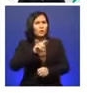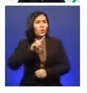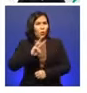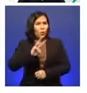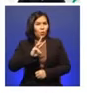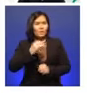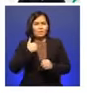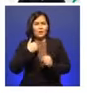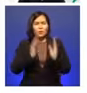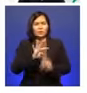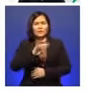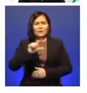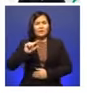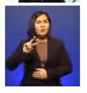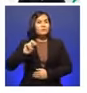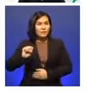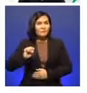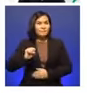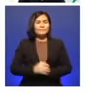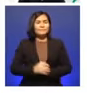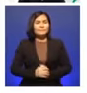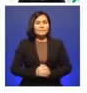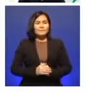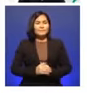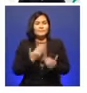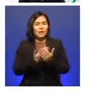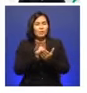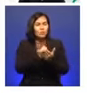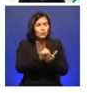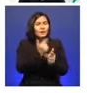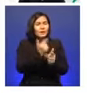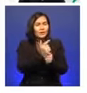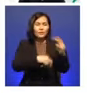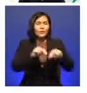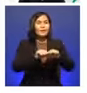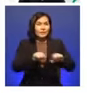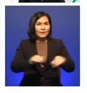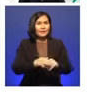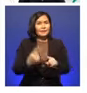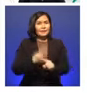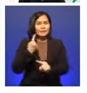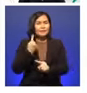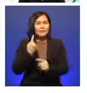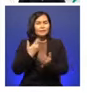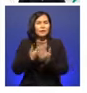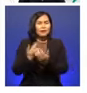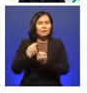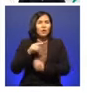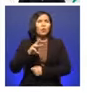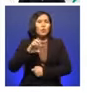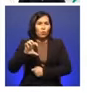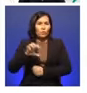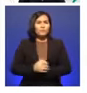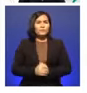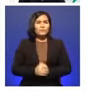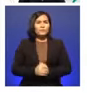ล้าน2แสนคนนะครับในส่วนนี้ได้รับเงินอุดหนุนเพื่อการเลี้ยงดูเด็กนะครับเดือนละ600บาทสำหรับครอบครัวที่มีรายได้